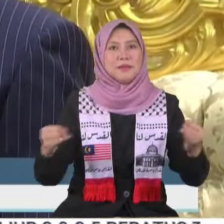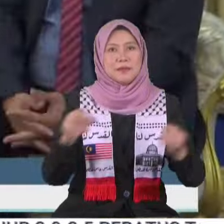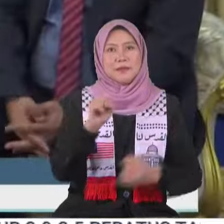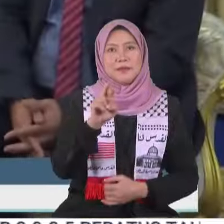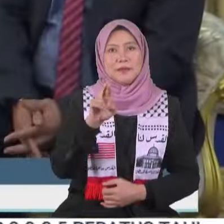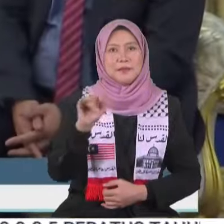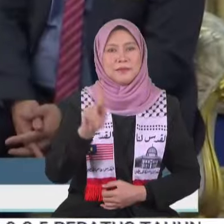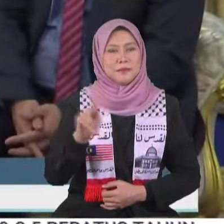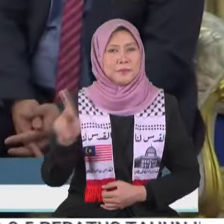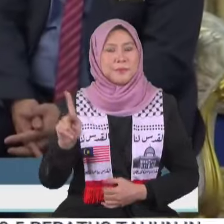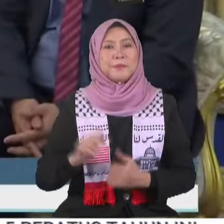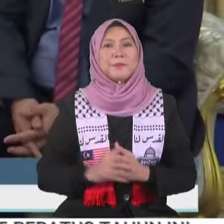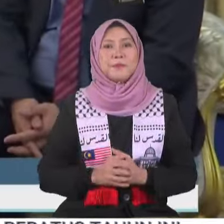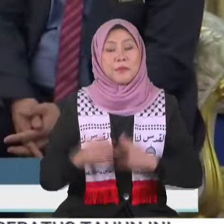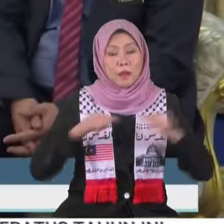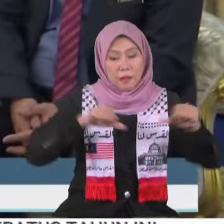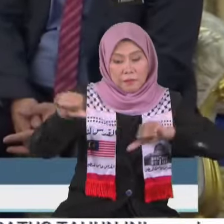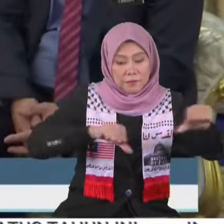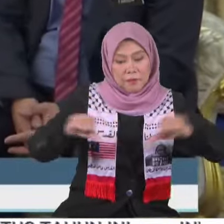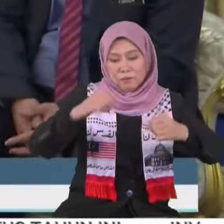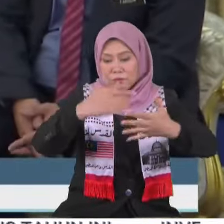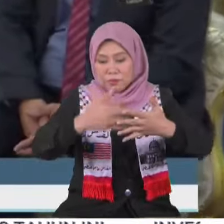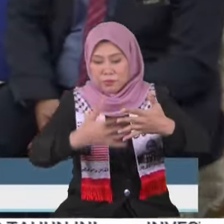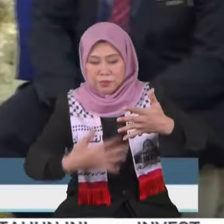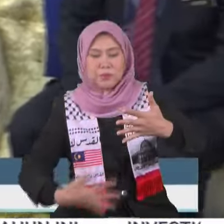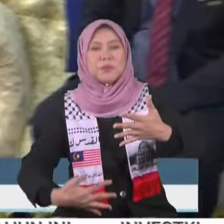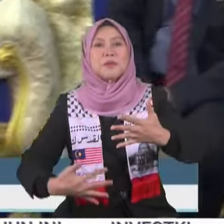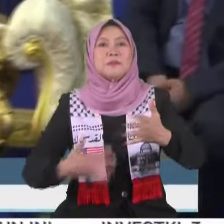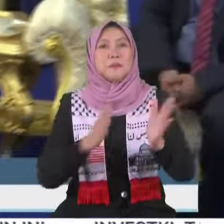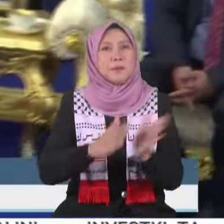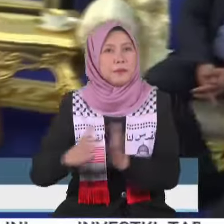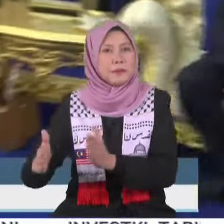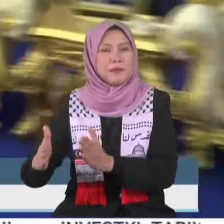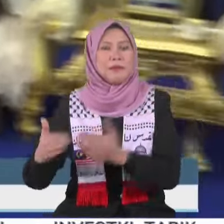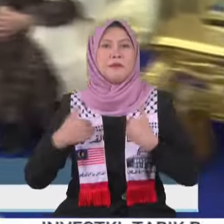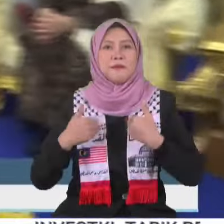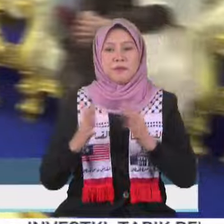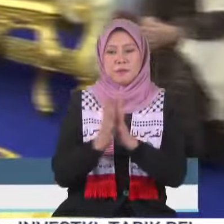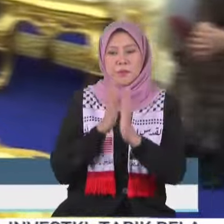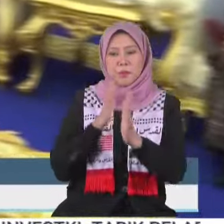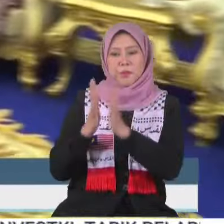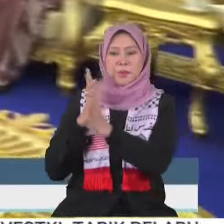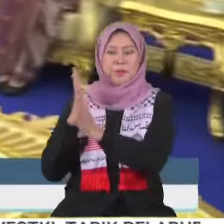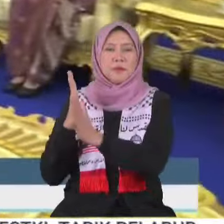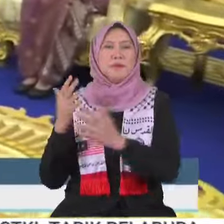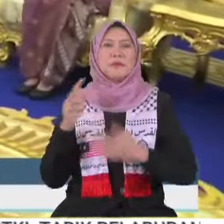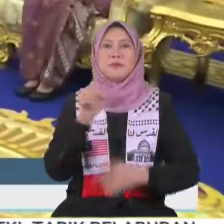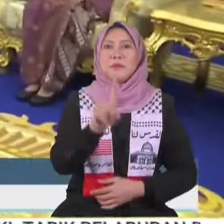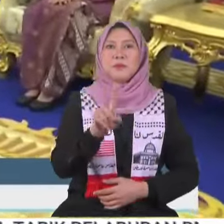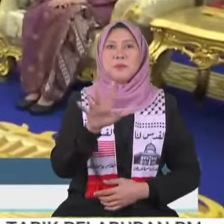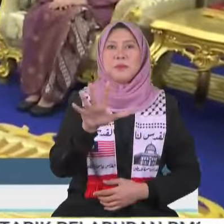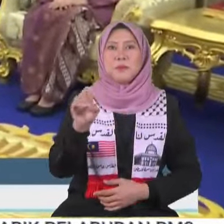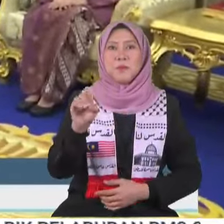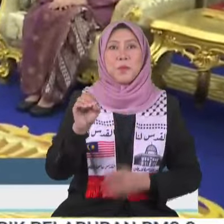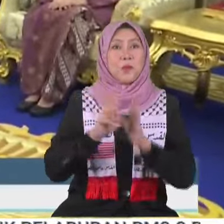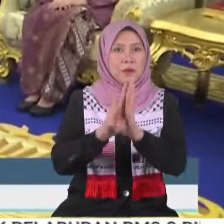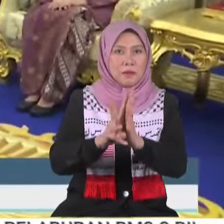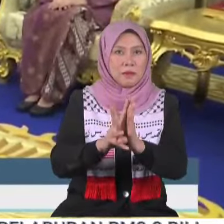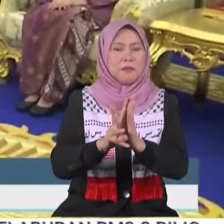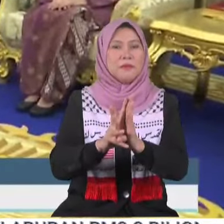Kinabalu. Pelbagai aktiviti menarik siap disusun atur, antaranya acara perbarisan melibatkan 150